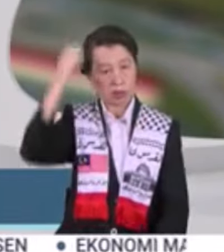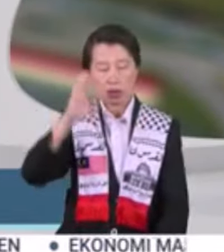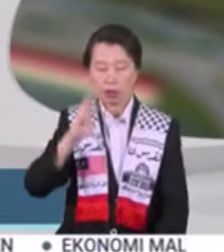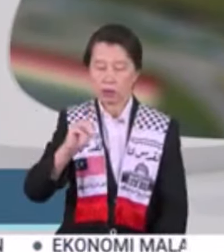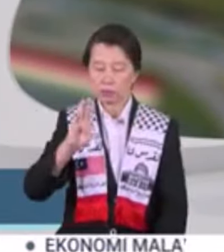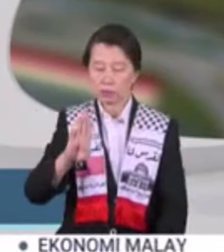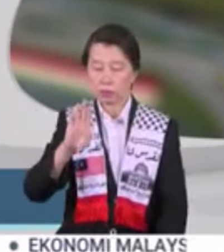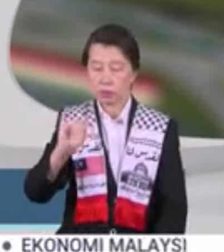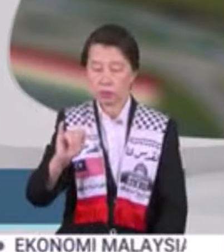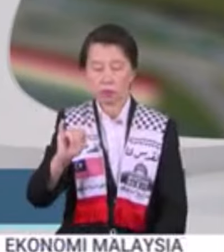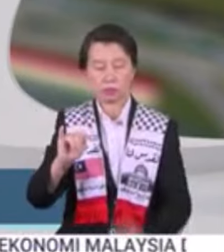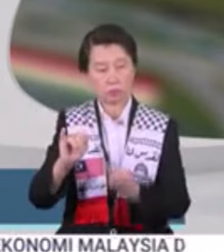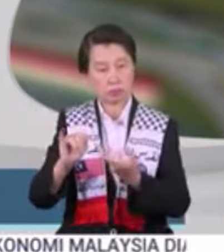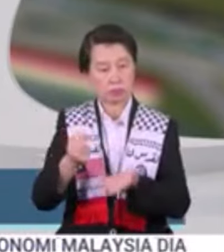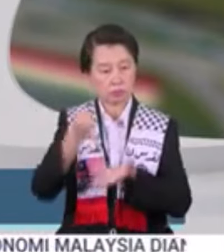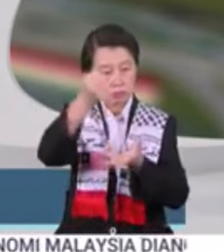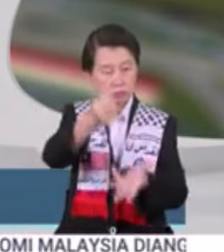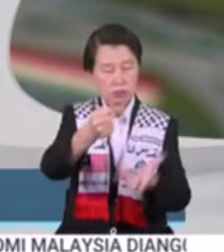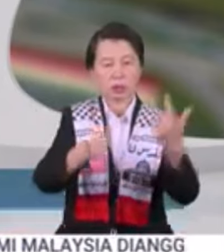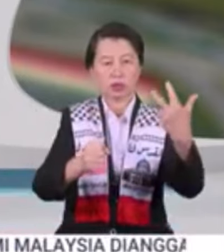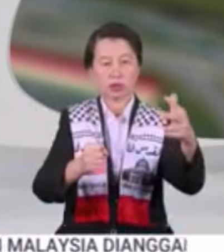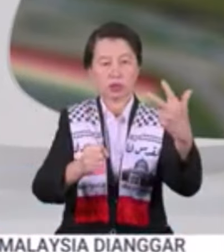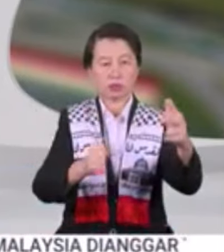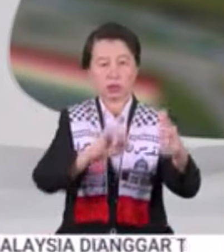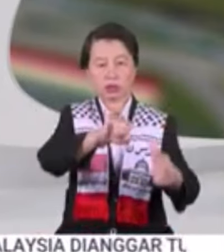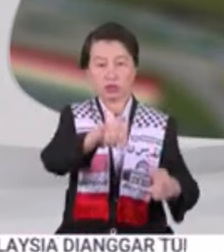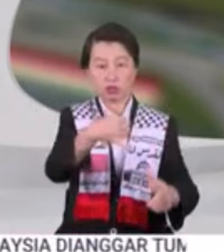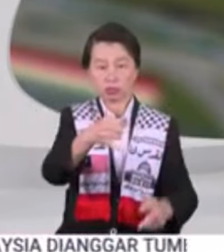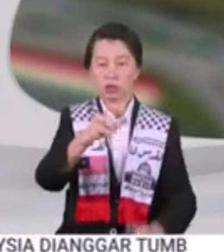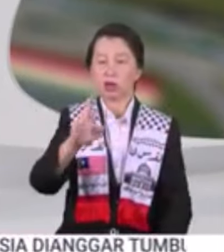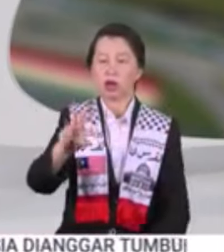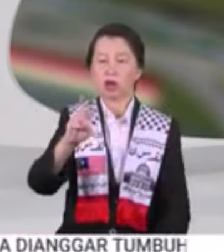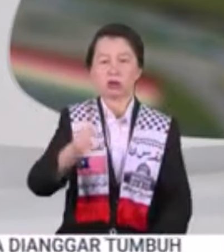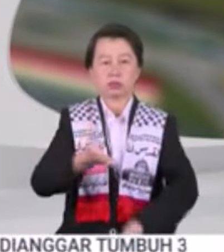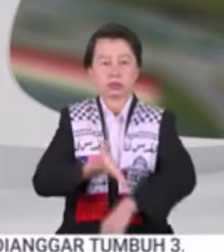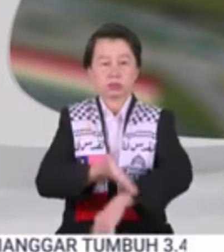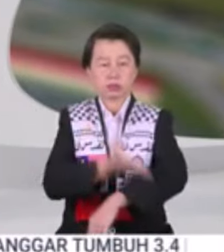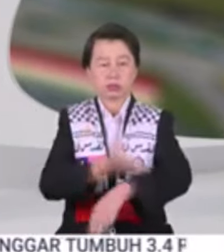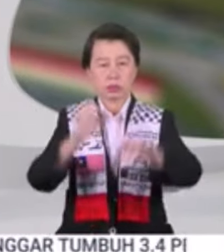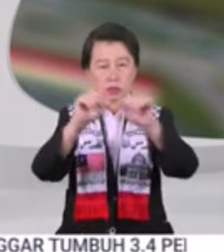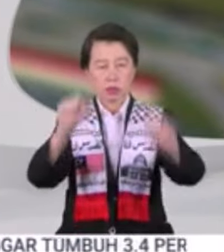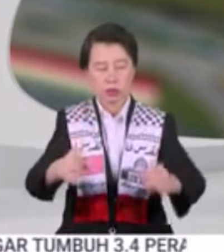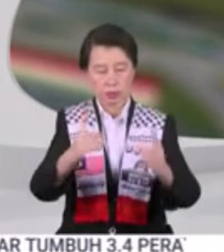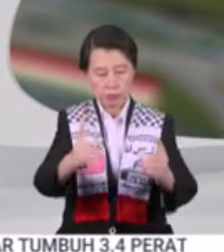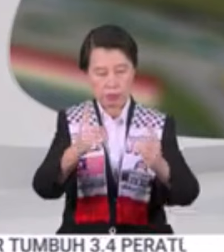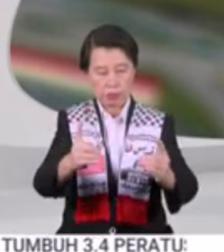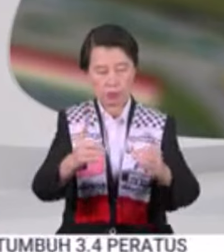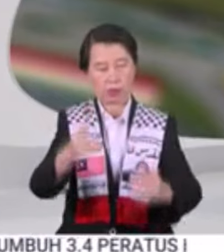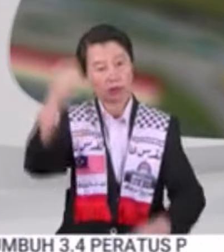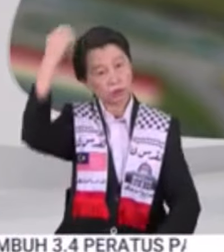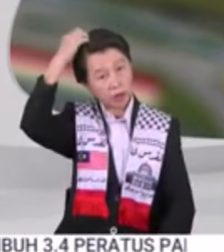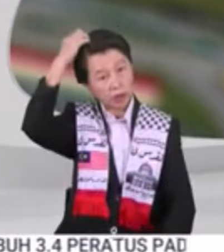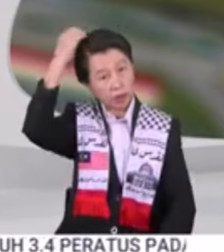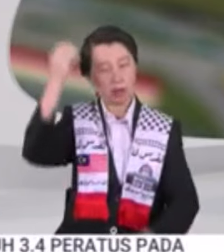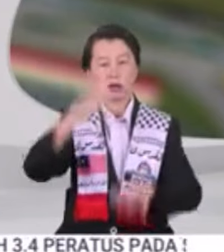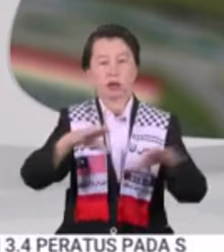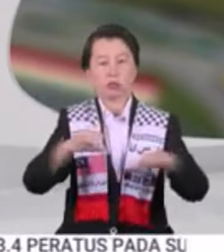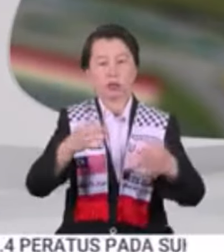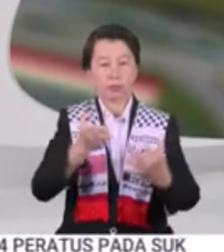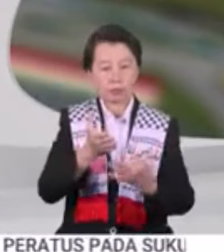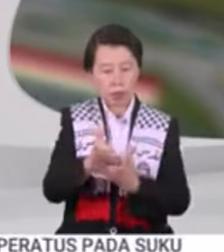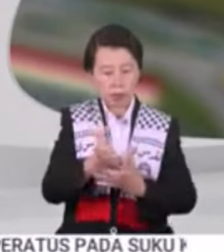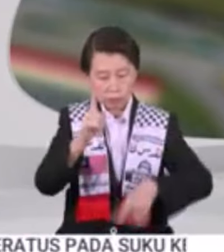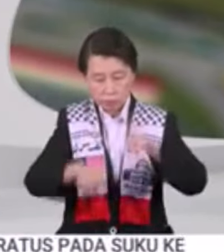Pemerbadanan MBI memperuntukkan RM13 juta ringgit bagi memperkasakan sistem pendidikan negeri. Ia dilaksana